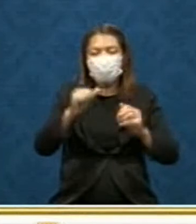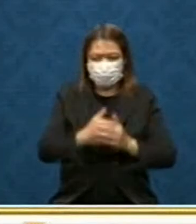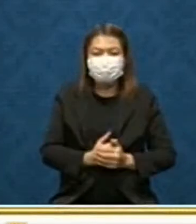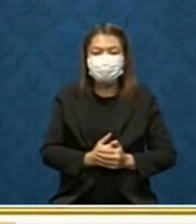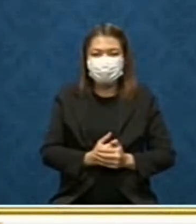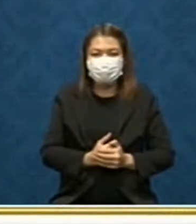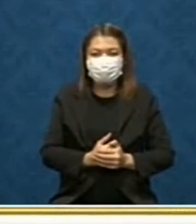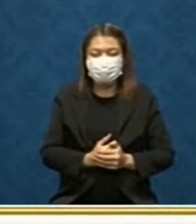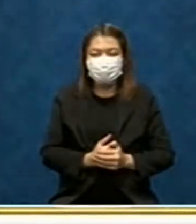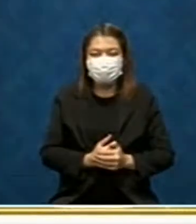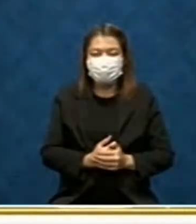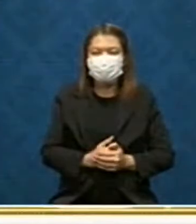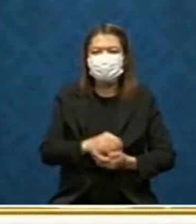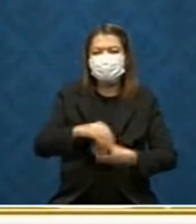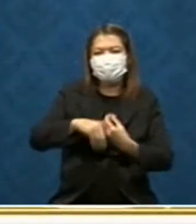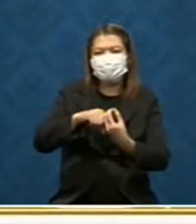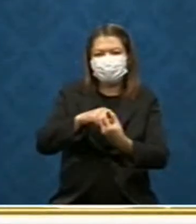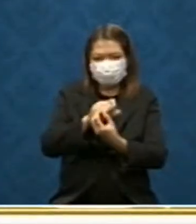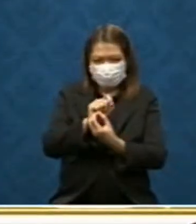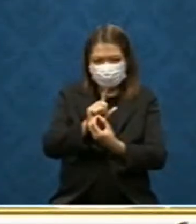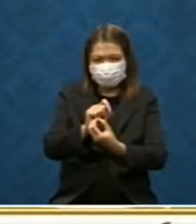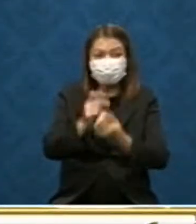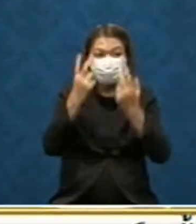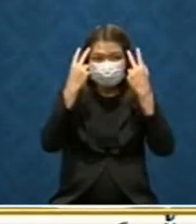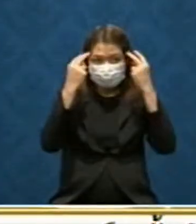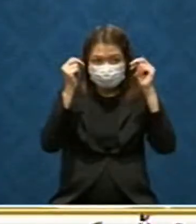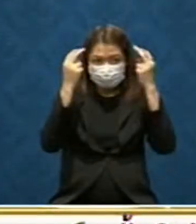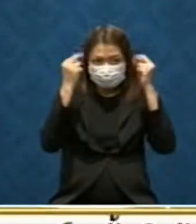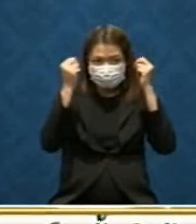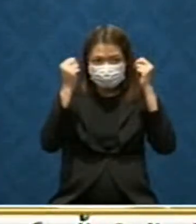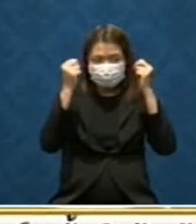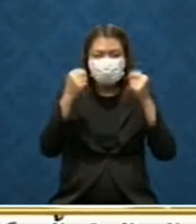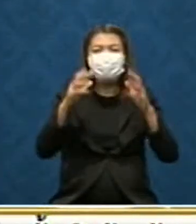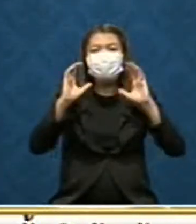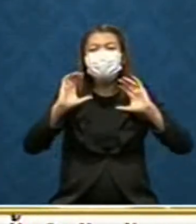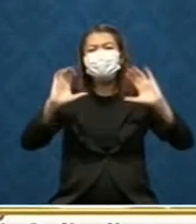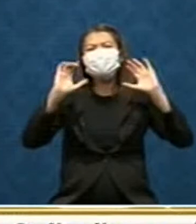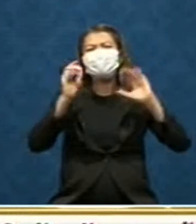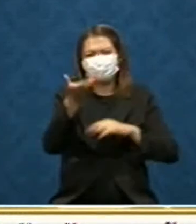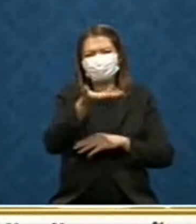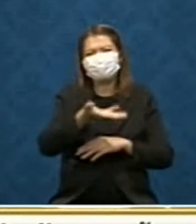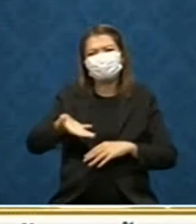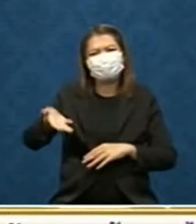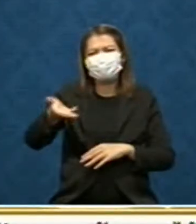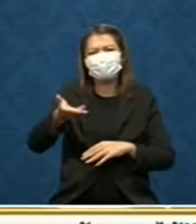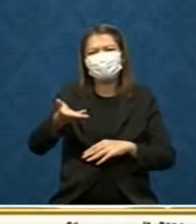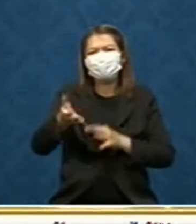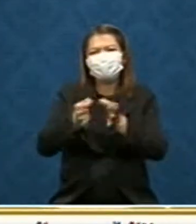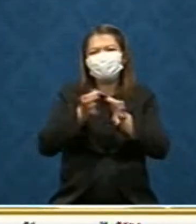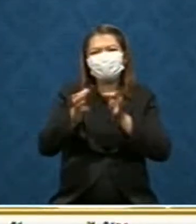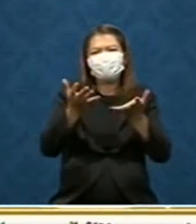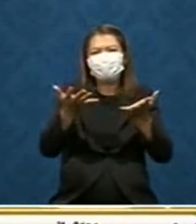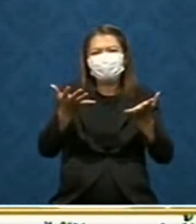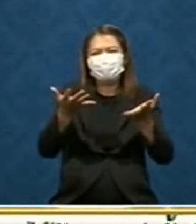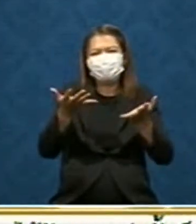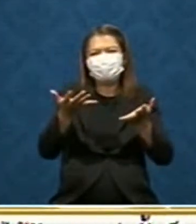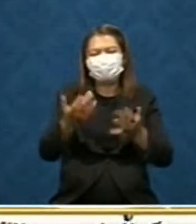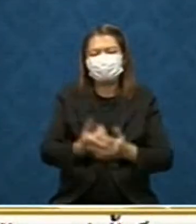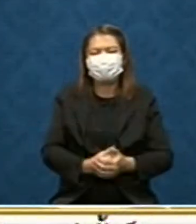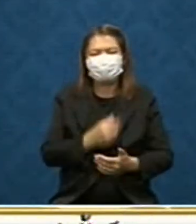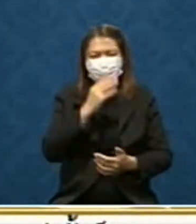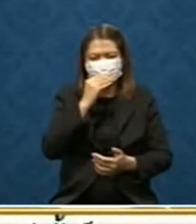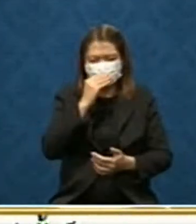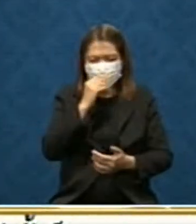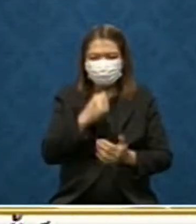เพรนั้น พูเรื่องเศรษฐกิต ถานนายกและกรัฐบาทก็ไม่มไรตอบก็วกมาทบอกว